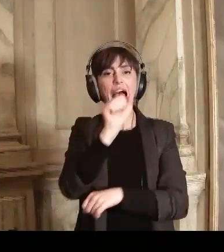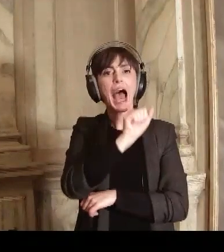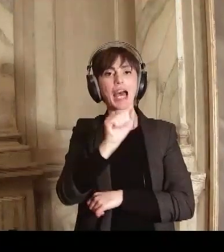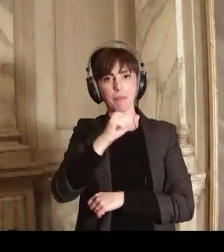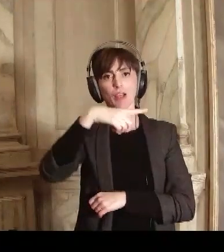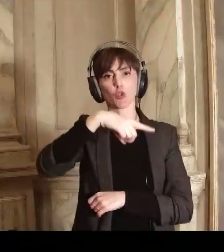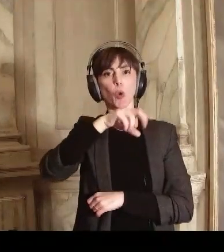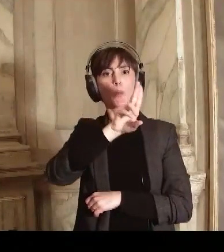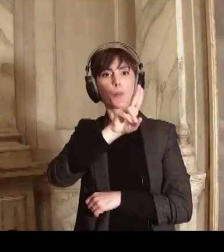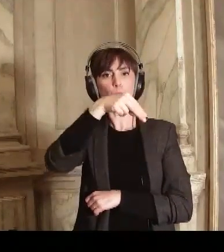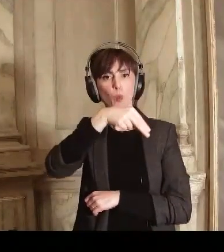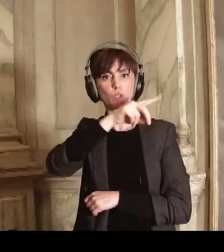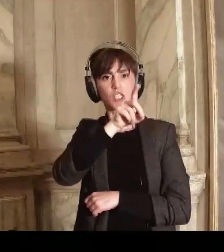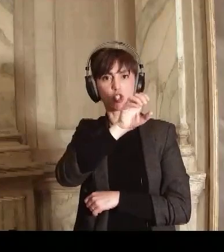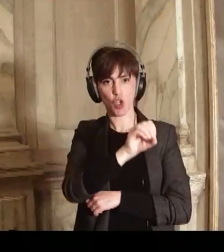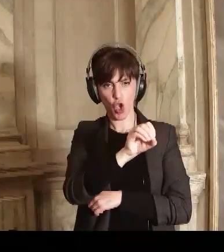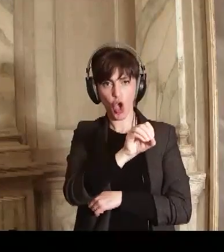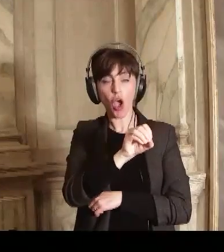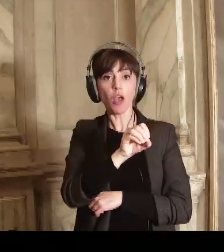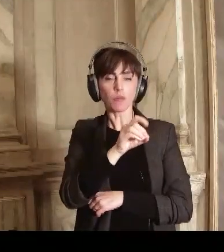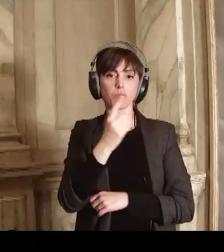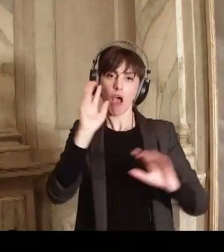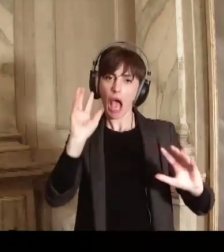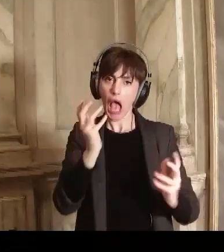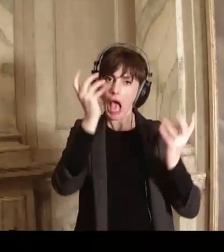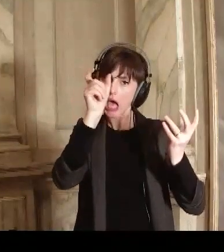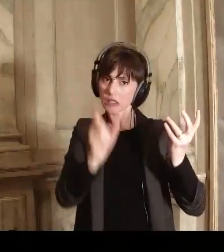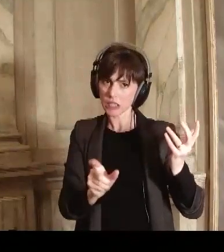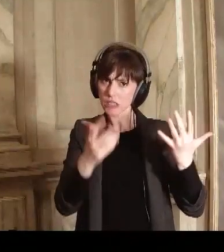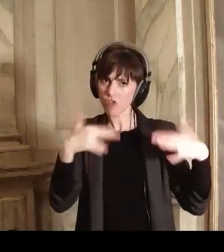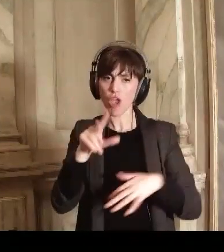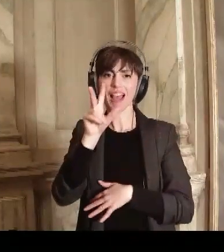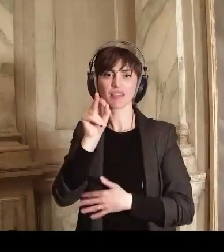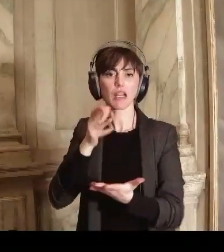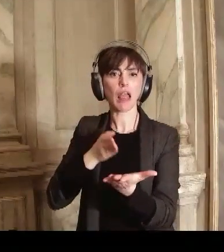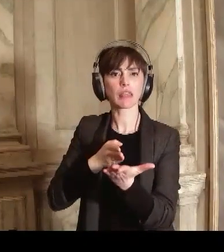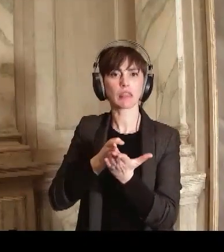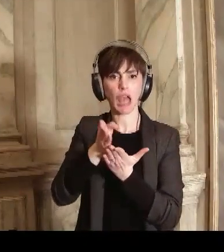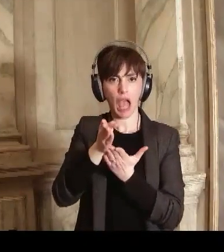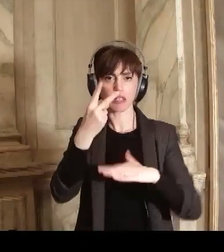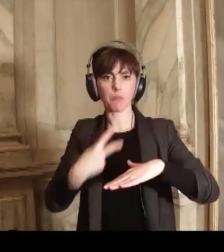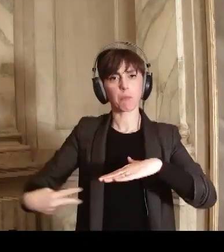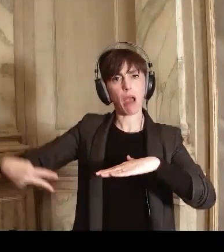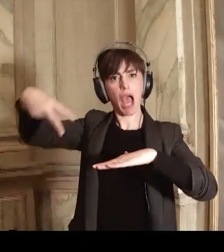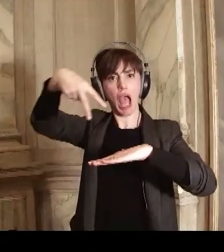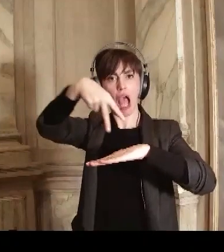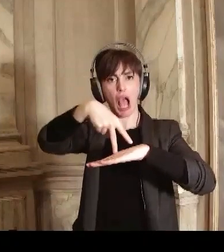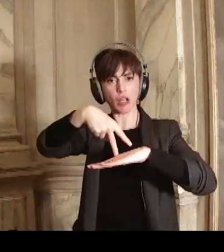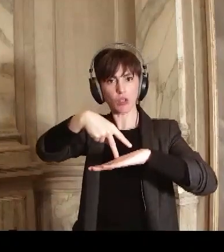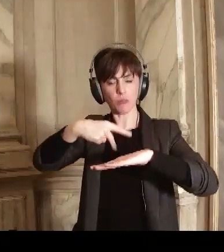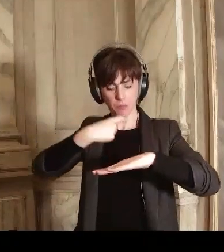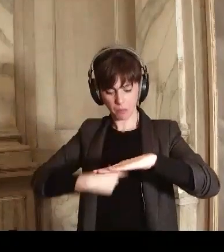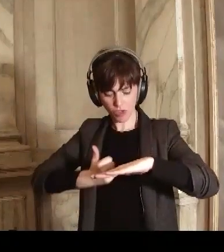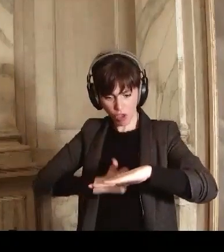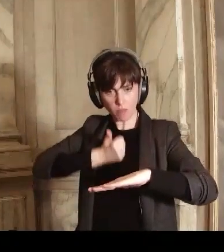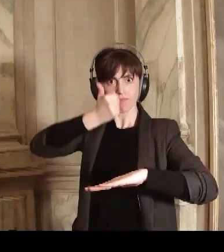funzione etica di un artista che da 30 anni nutre il palco con la sua stessa esistenza, entrando quotidianamente